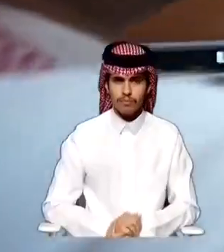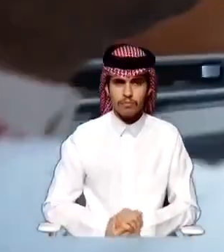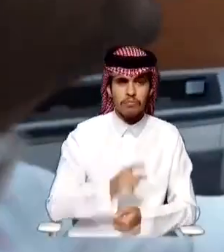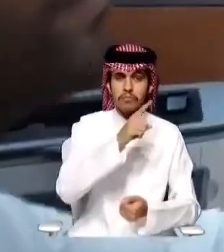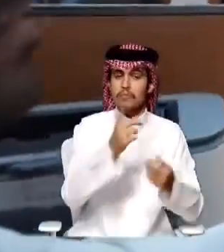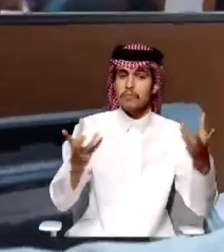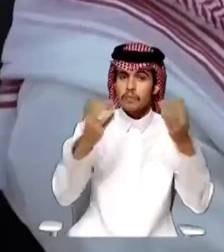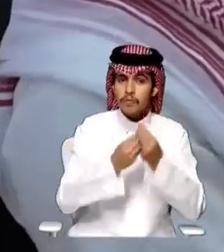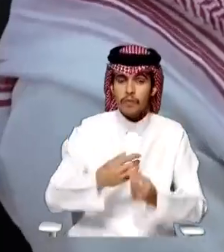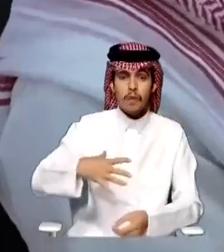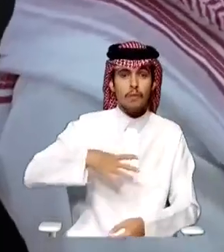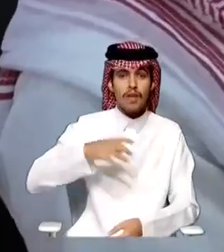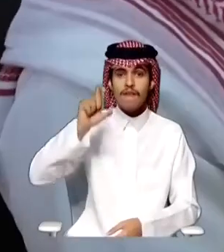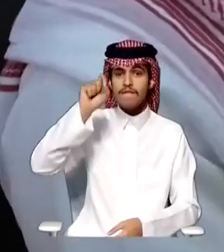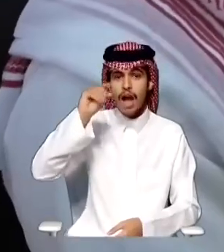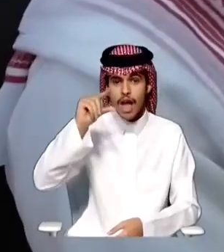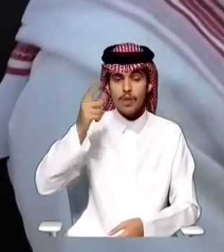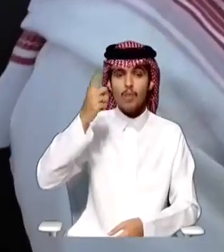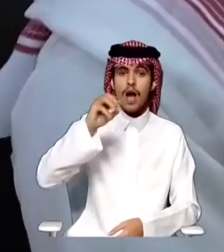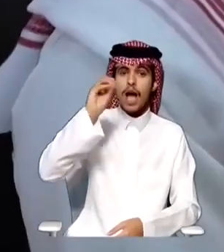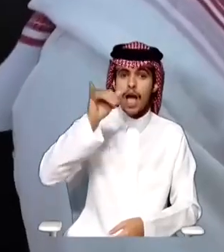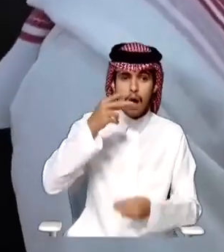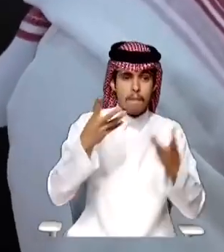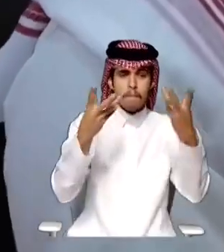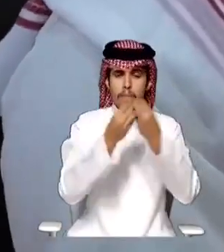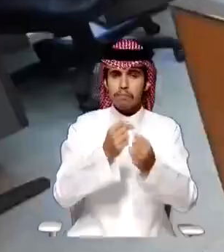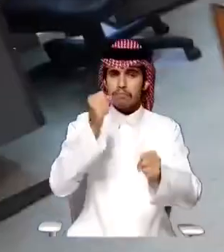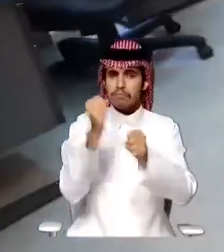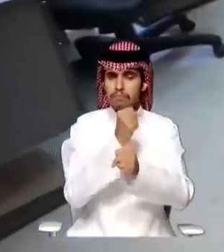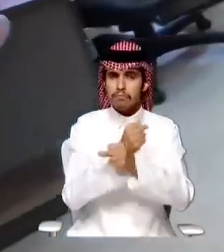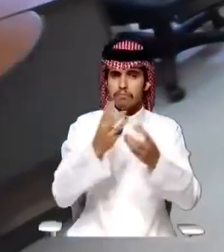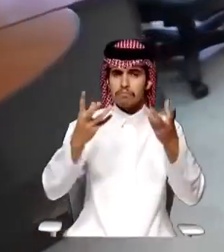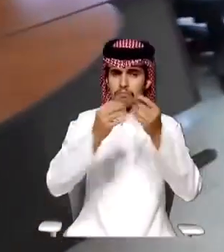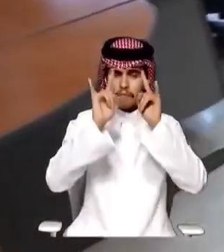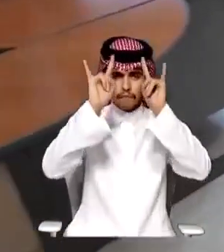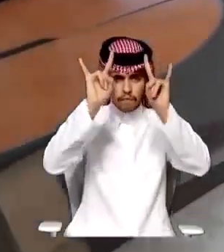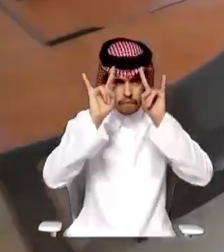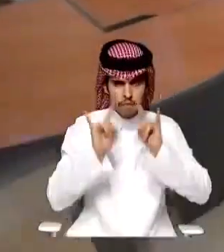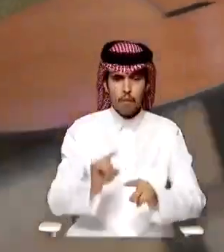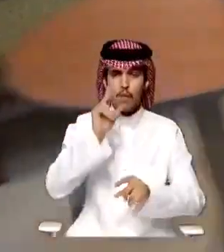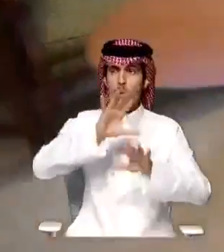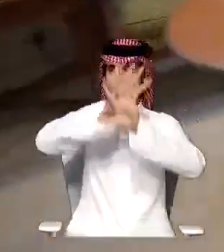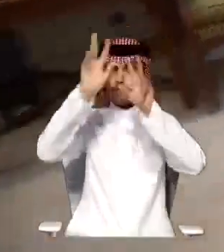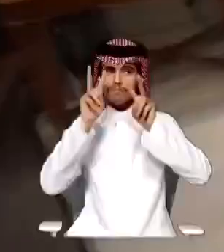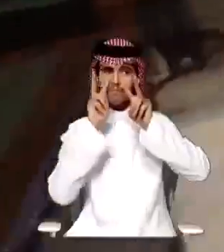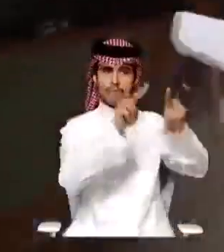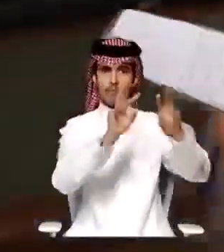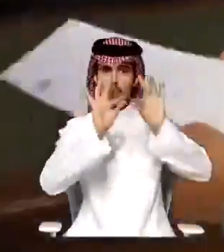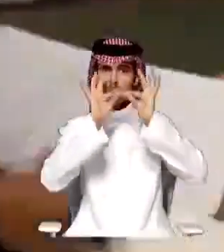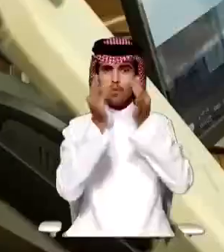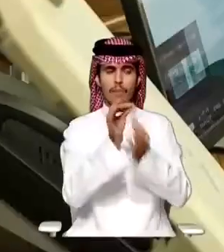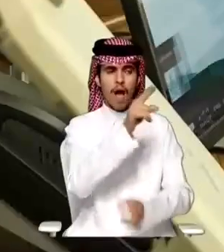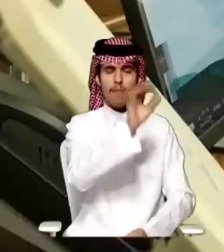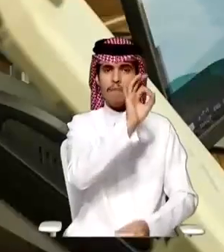فهد و هيازع ان زميلهم الاصم انسان وعلى المجتمع ان ينظر له كفرد من افراد